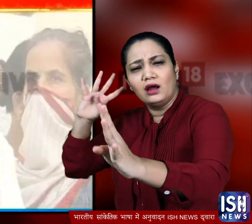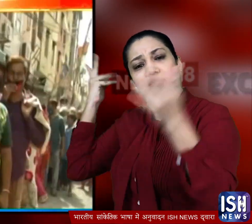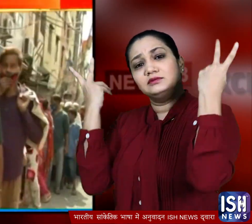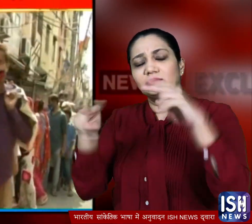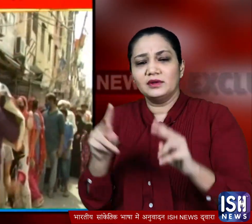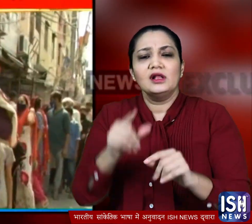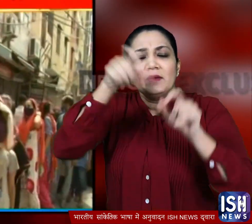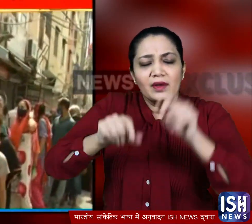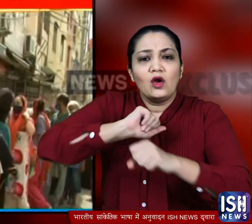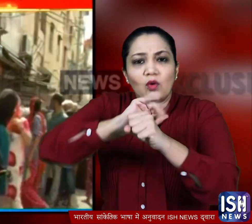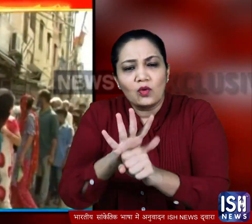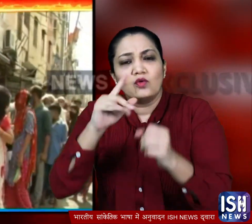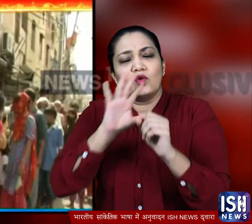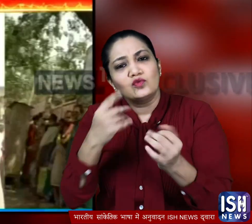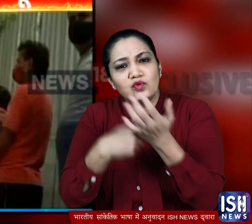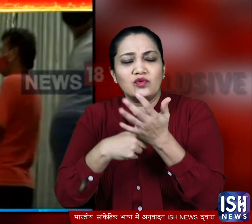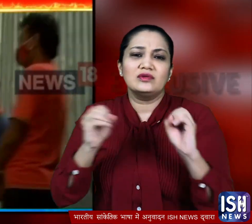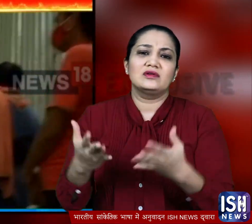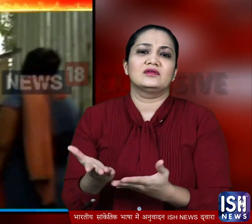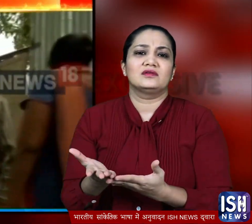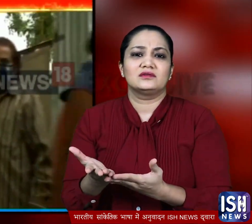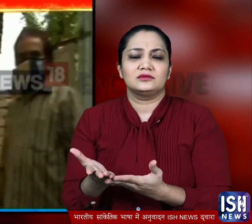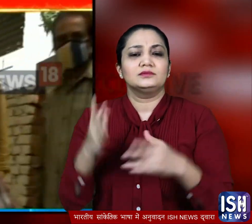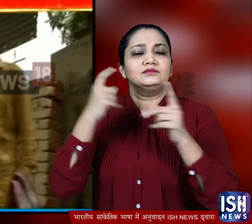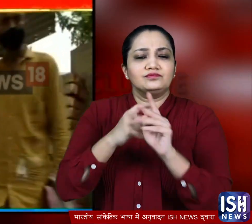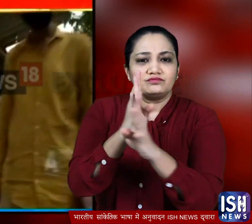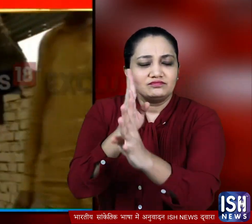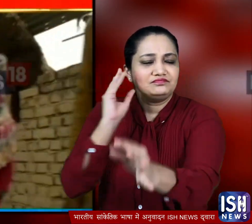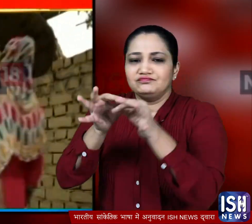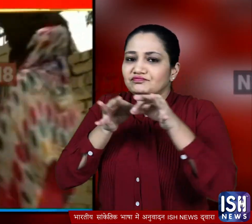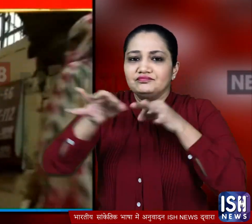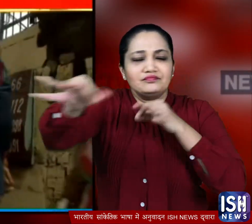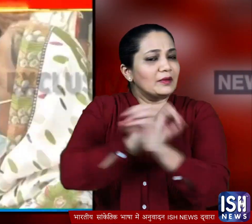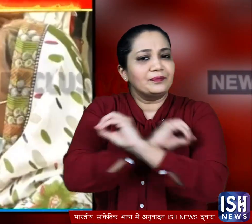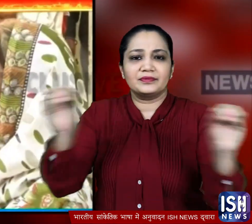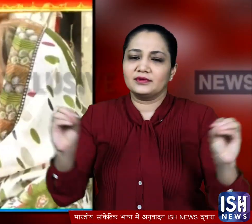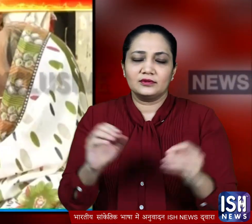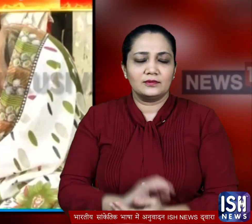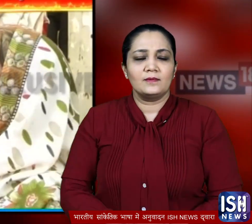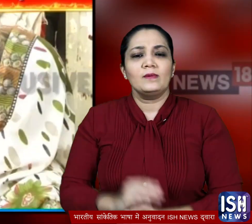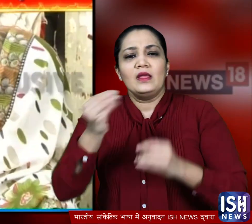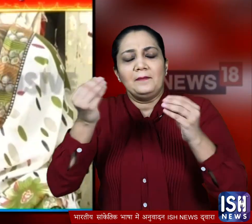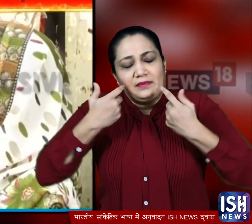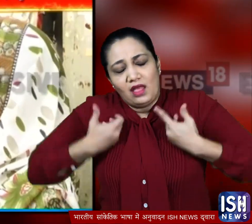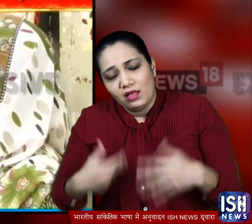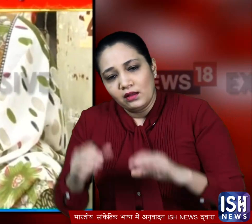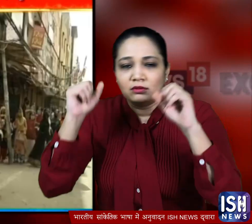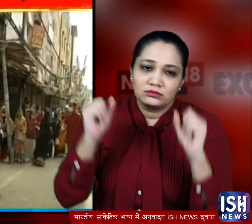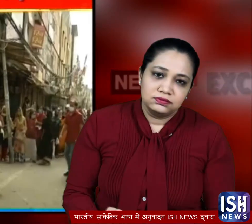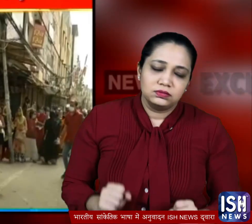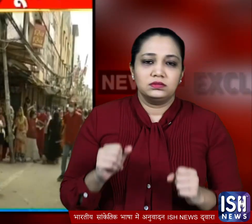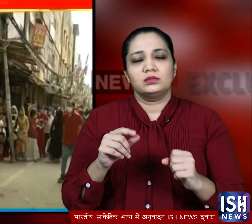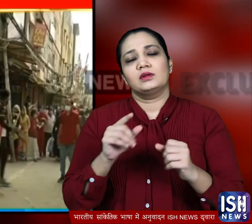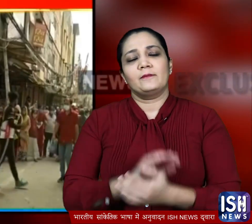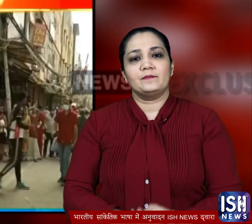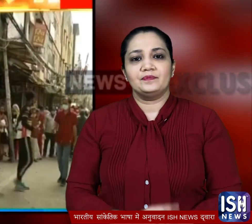ये भूल गए कि ये भीड़ कोरोना को दावत दे रही है, क्योंकि लाइन में खड़े लोगों के बीच दूरी नदारद रही। कुछ लोग थक कर जमीन पर बैठ गए,